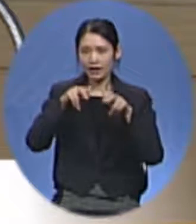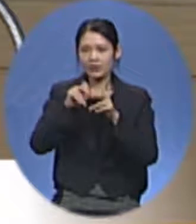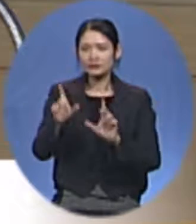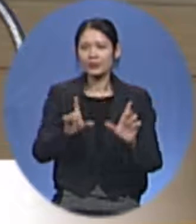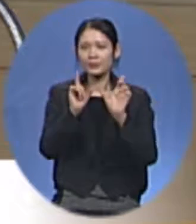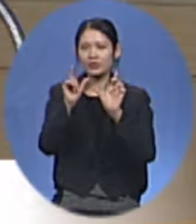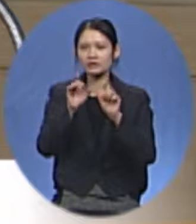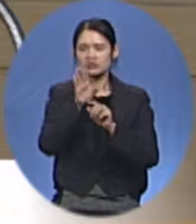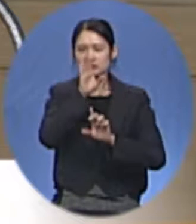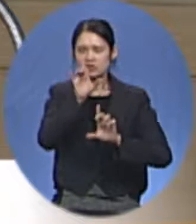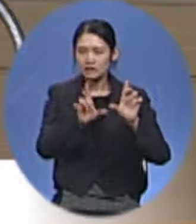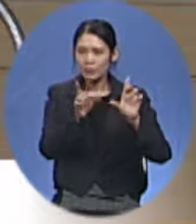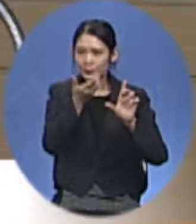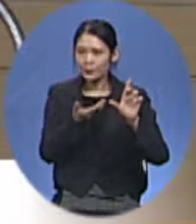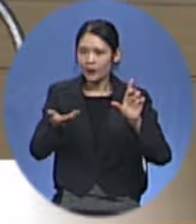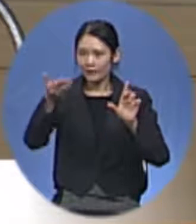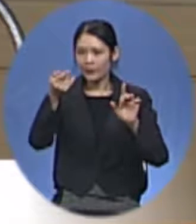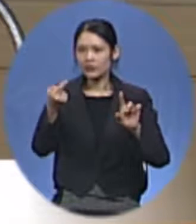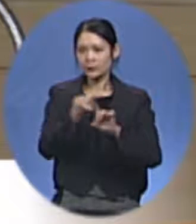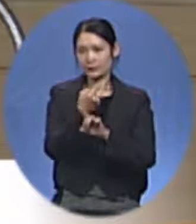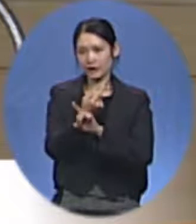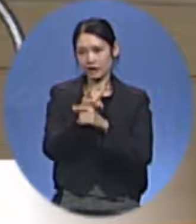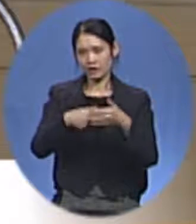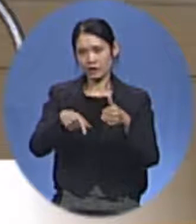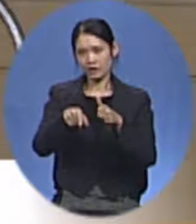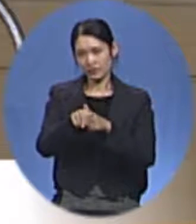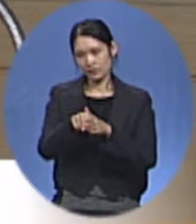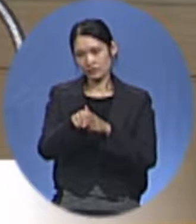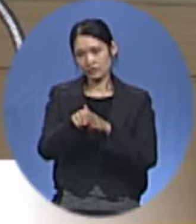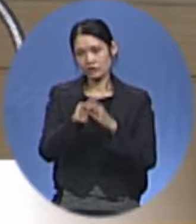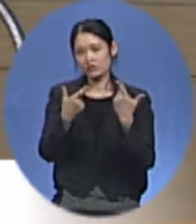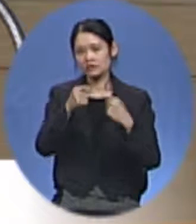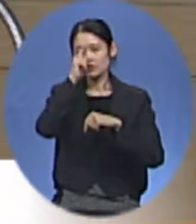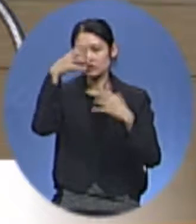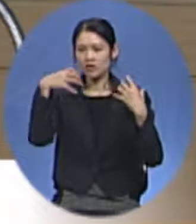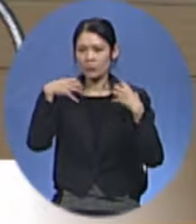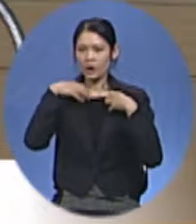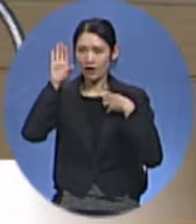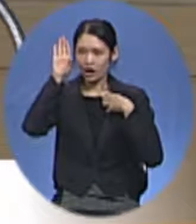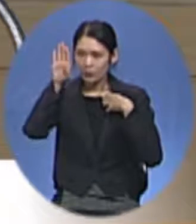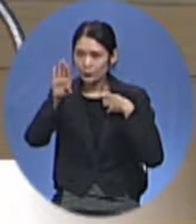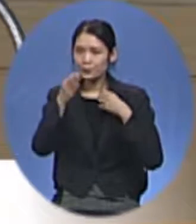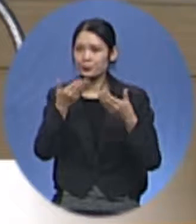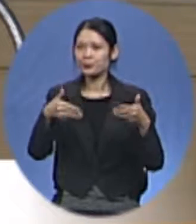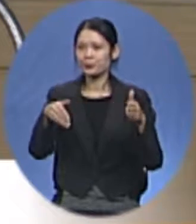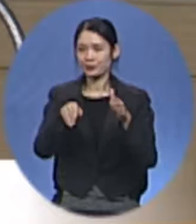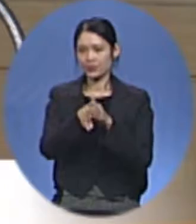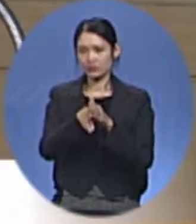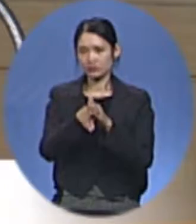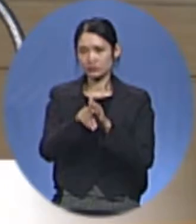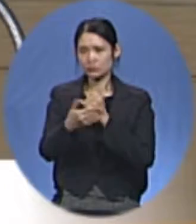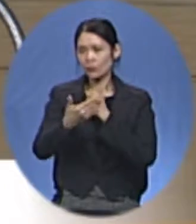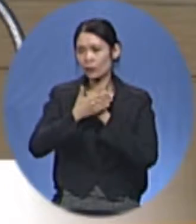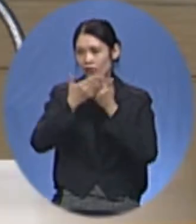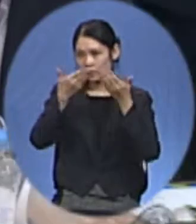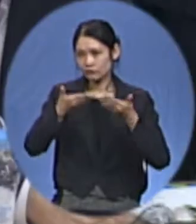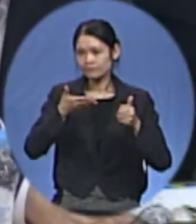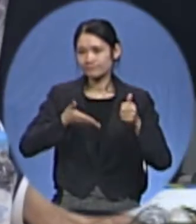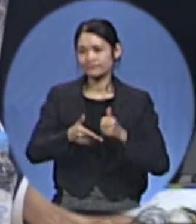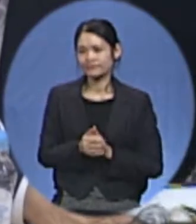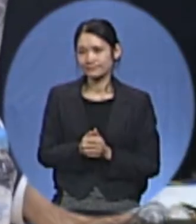장애인의 삶이 실적으로 개선될 수 있는 그런 정부가 앞으로 보여질 수 있도록 여러분 도와주시길